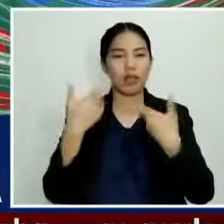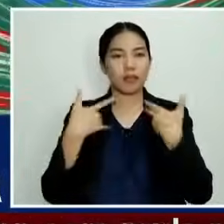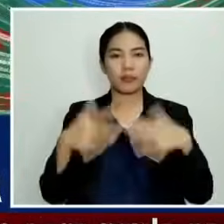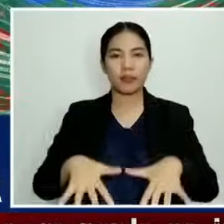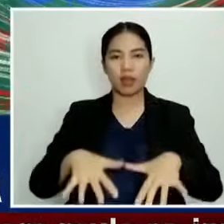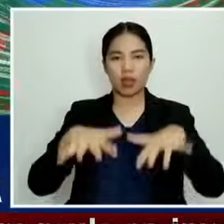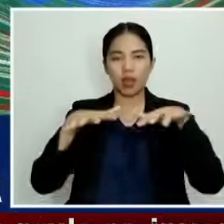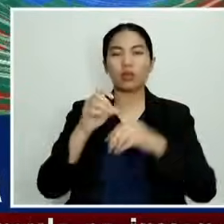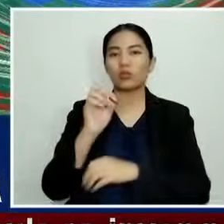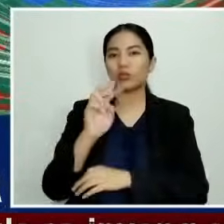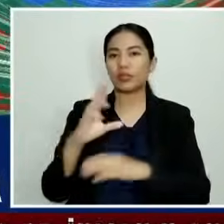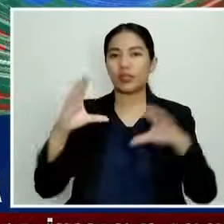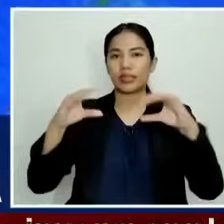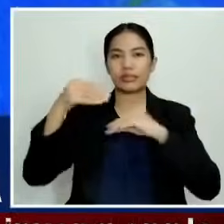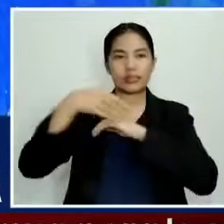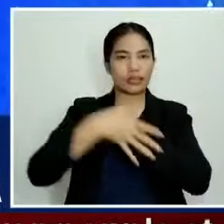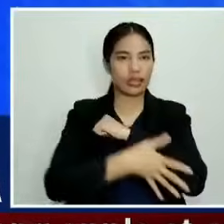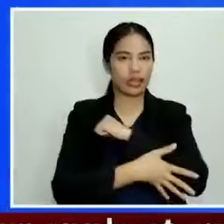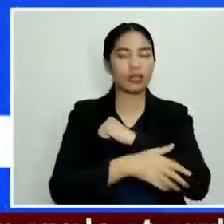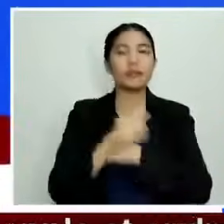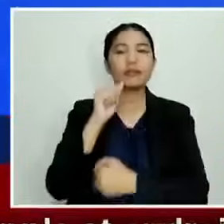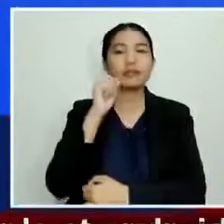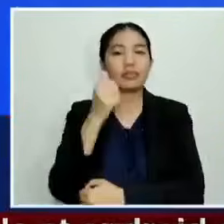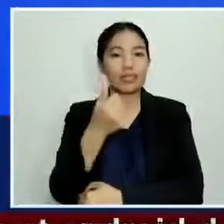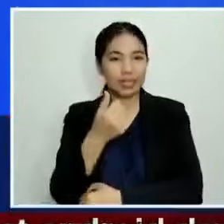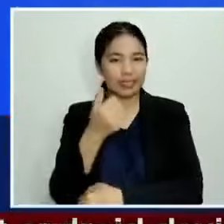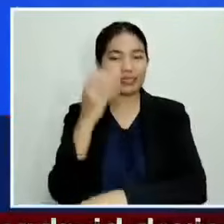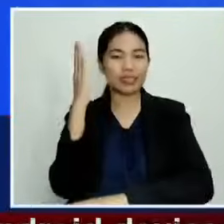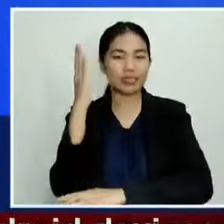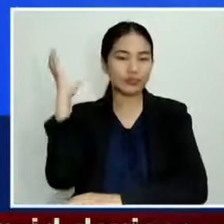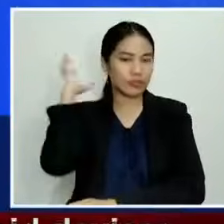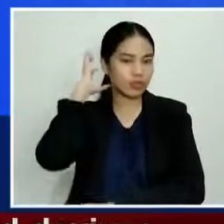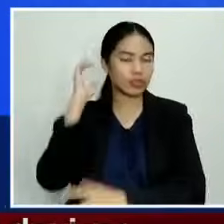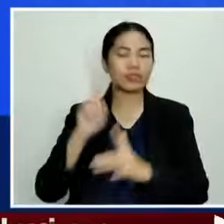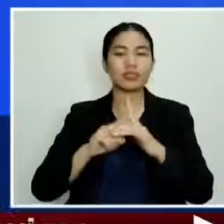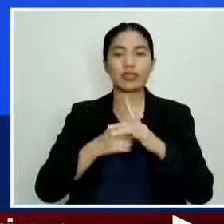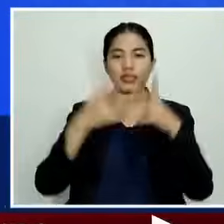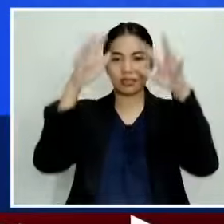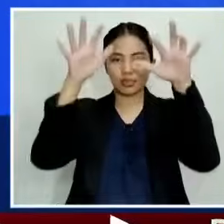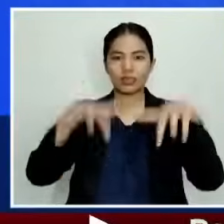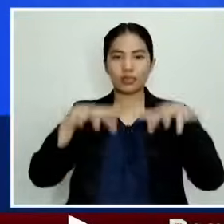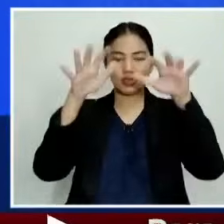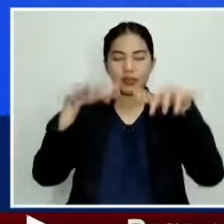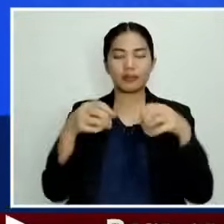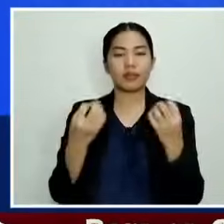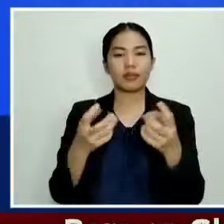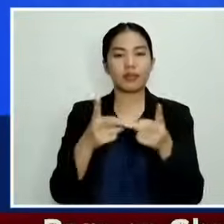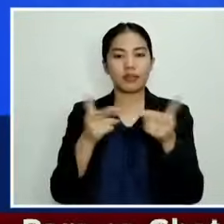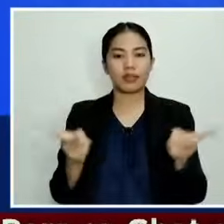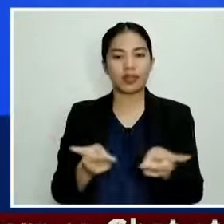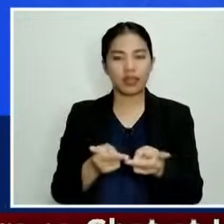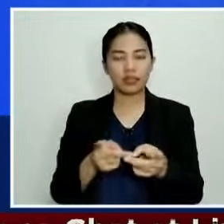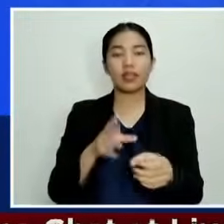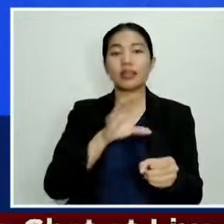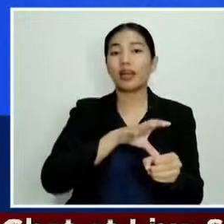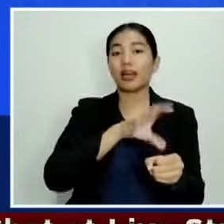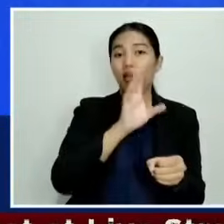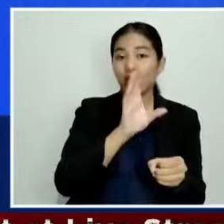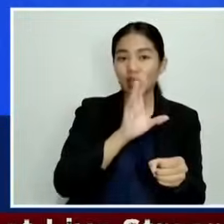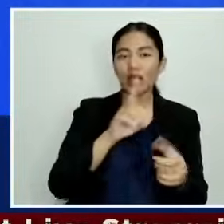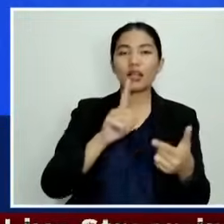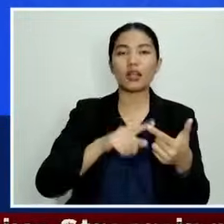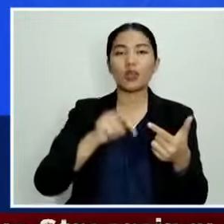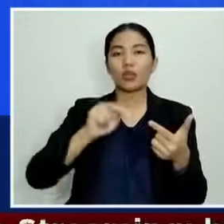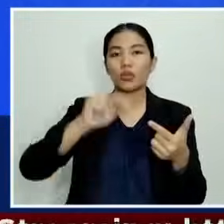landslides. Sa Mindanao, bukas ng tanghali magsisimula ang mga pag-ulan sa maraming lugar. Maulan sa Caraga, ilang bahagi ng Northern Mindanao